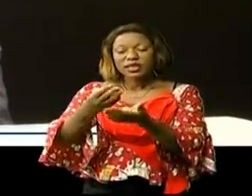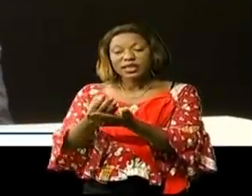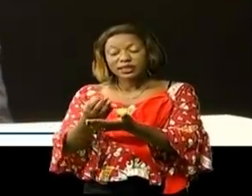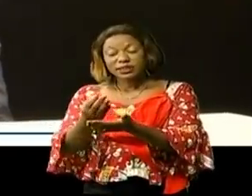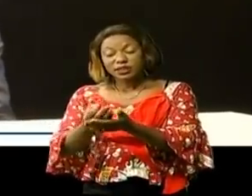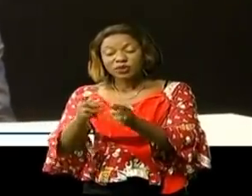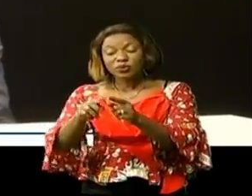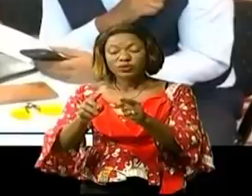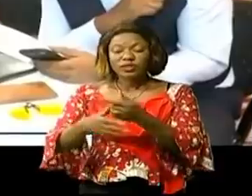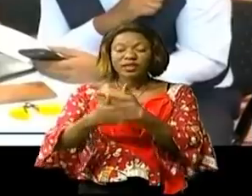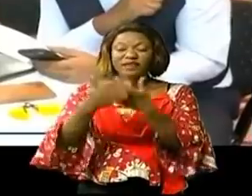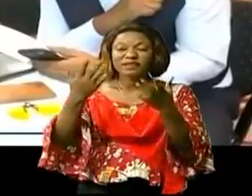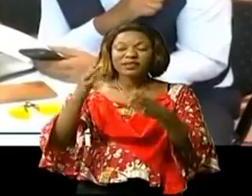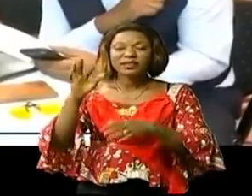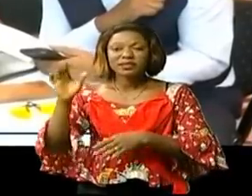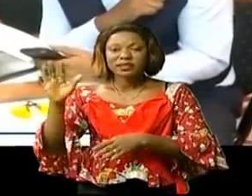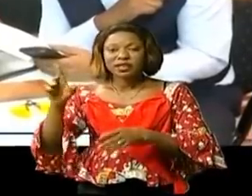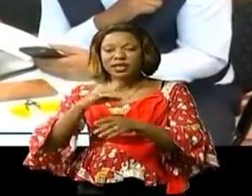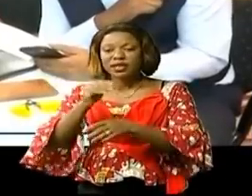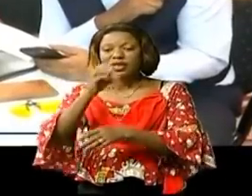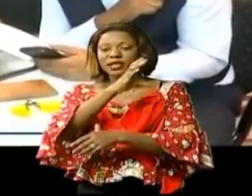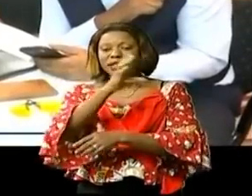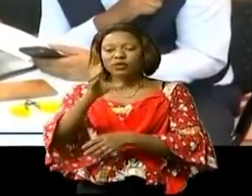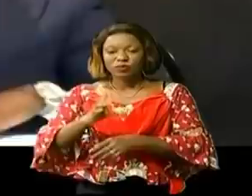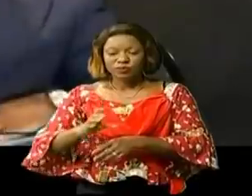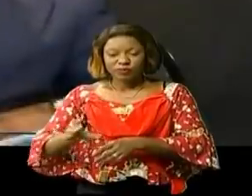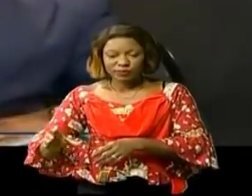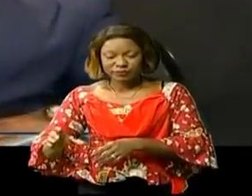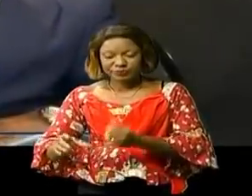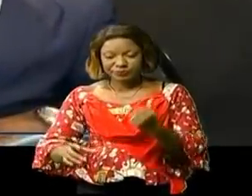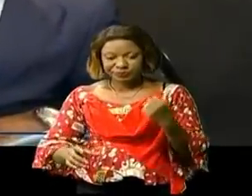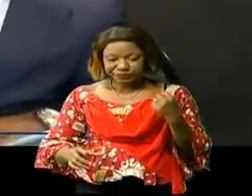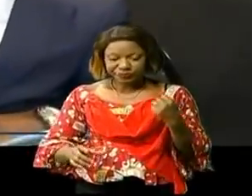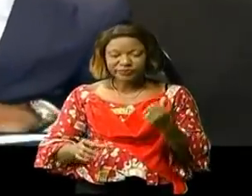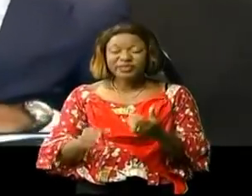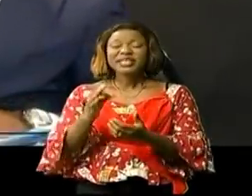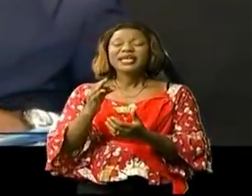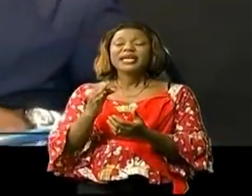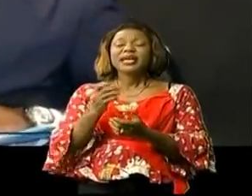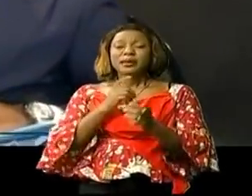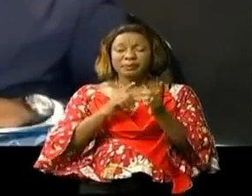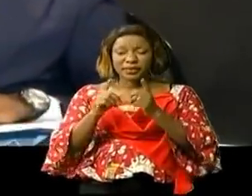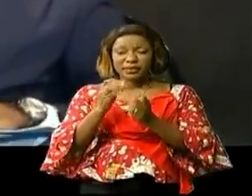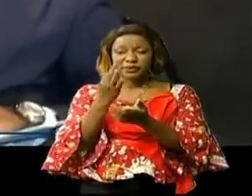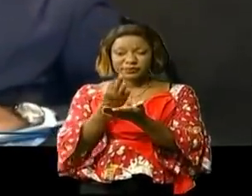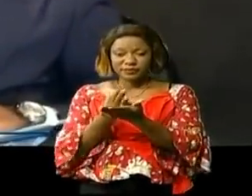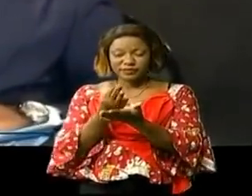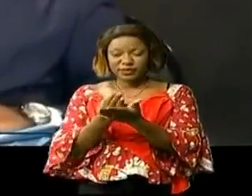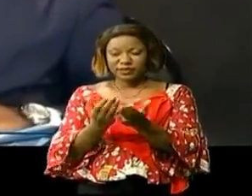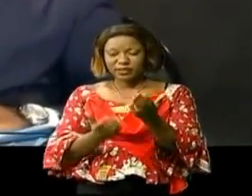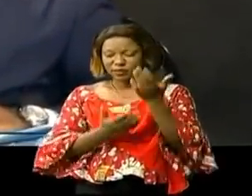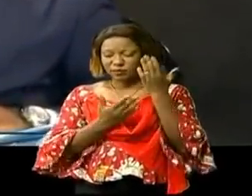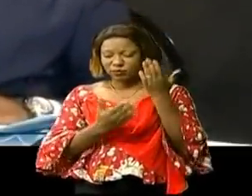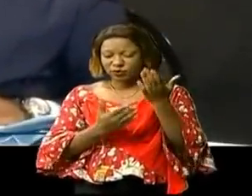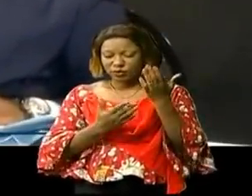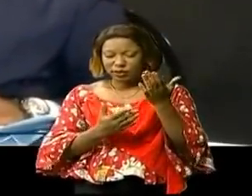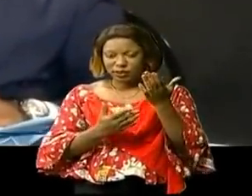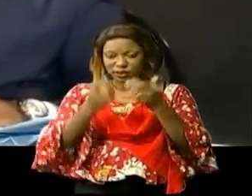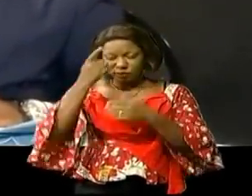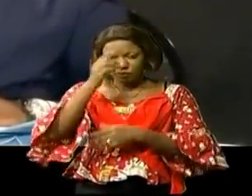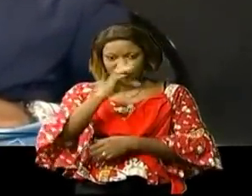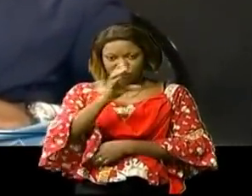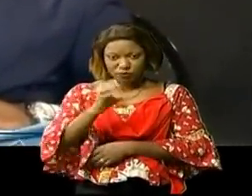ville de Kinshasa et les communes. Les ressources financières est un levier essentiel de la vie d'une entité infra-étatique.